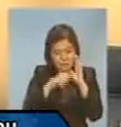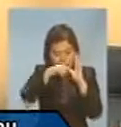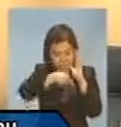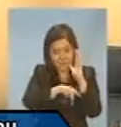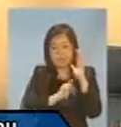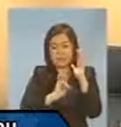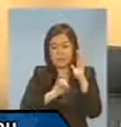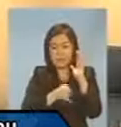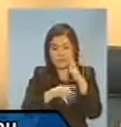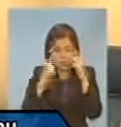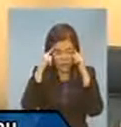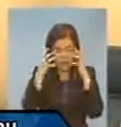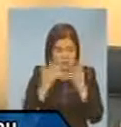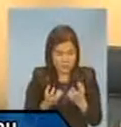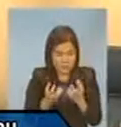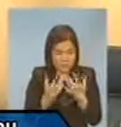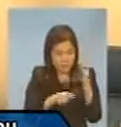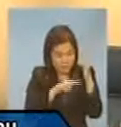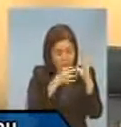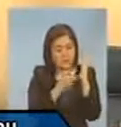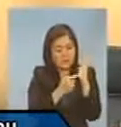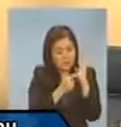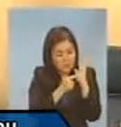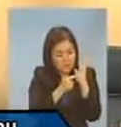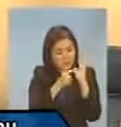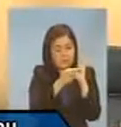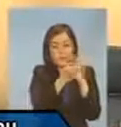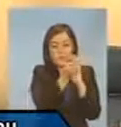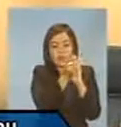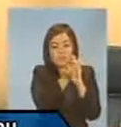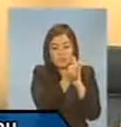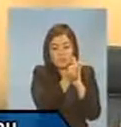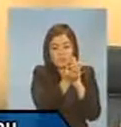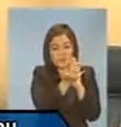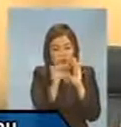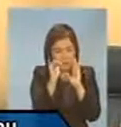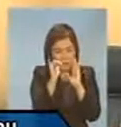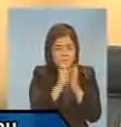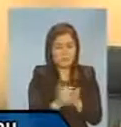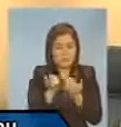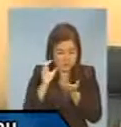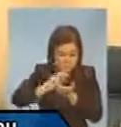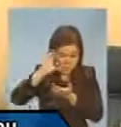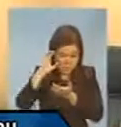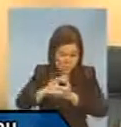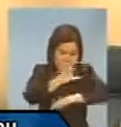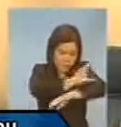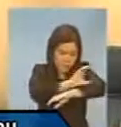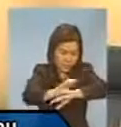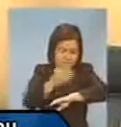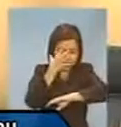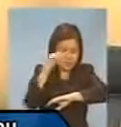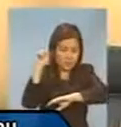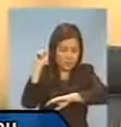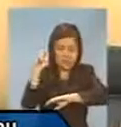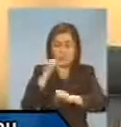ะ ก็รถไฟความเร็วสูงนั้นจะมีค่าโดยสารที่คุณกนกคำนวณเนี่ยค่าโดยสารนะ